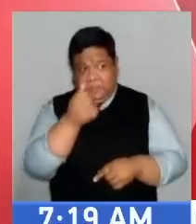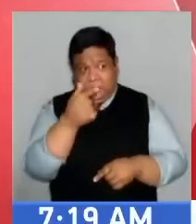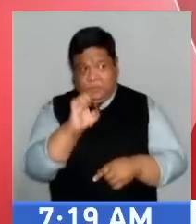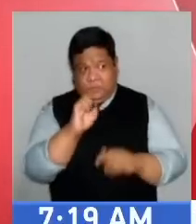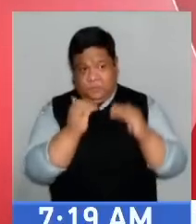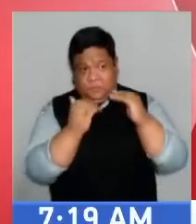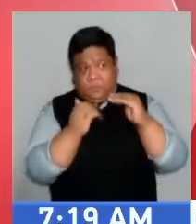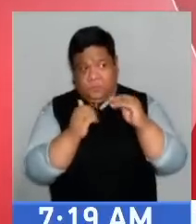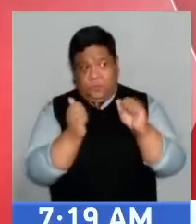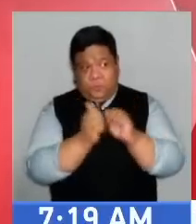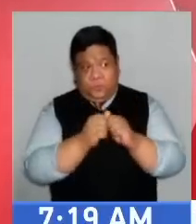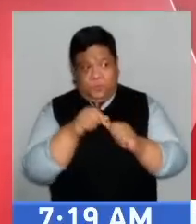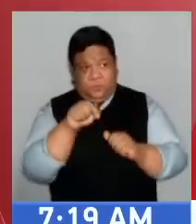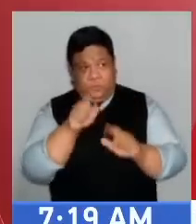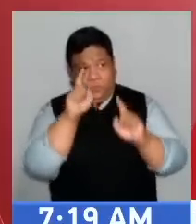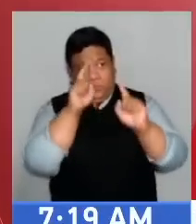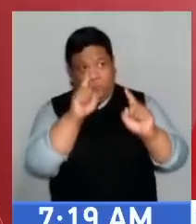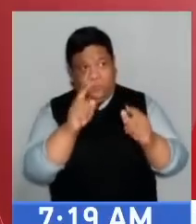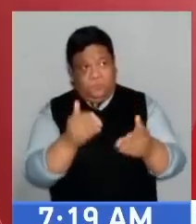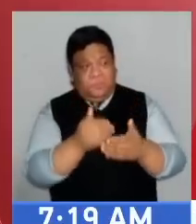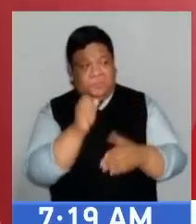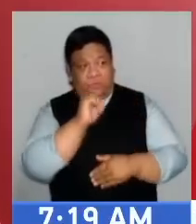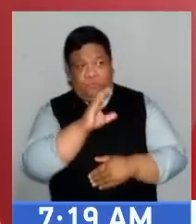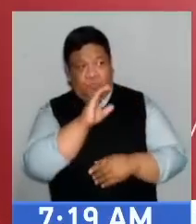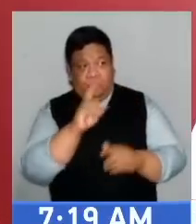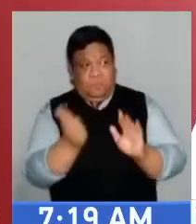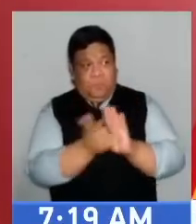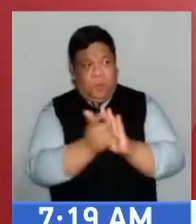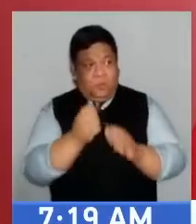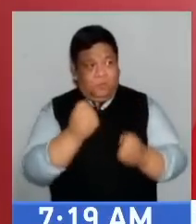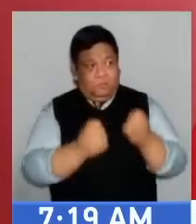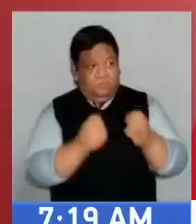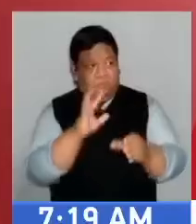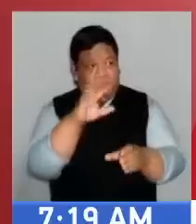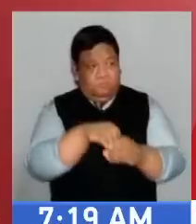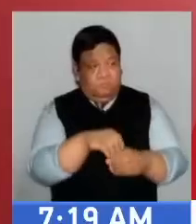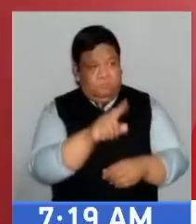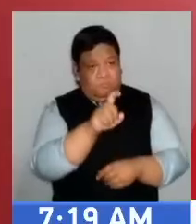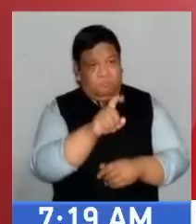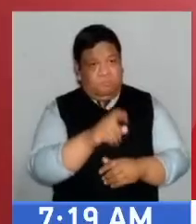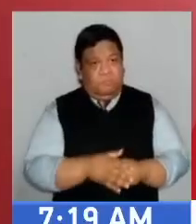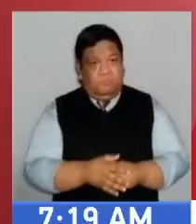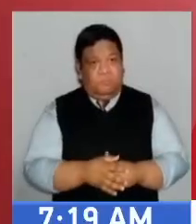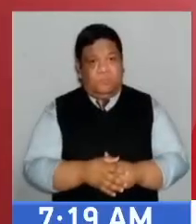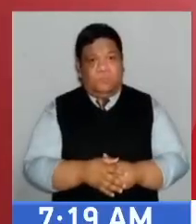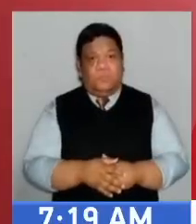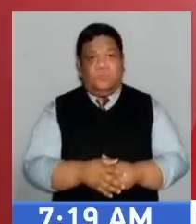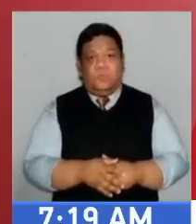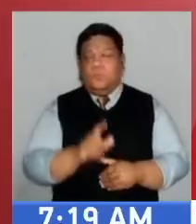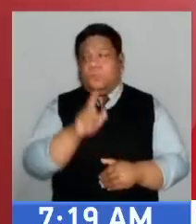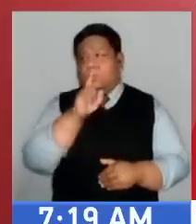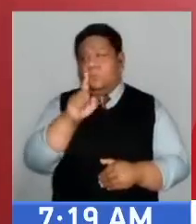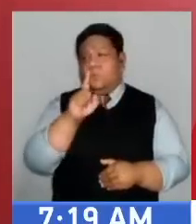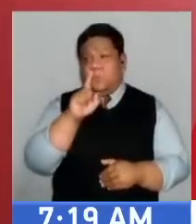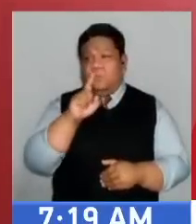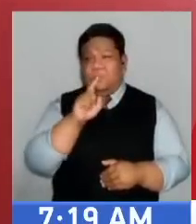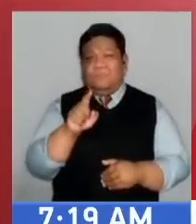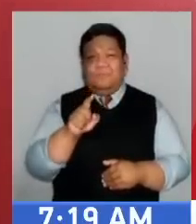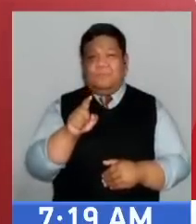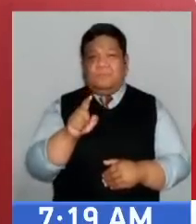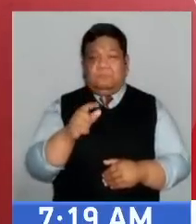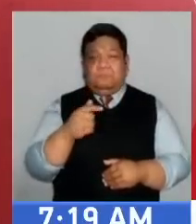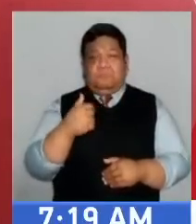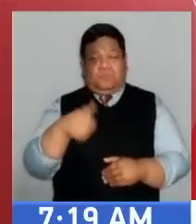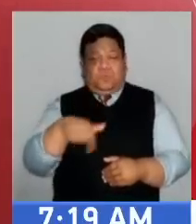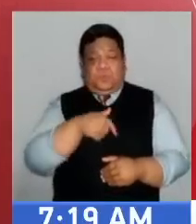modernization na ang senior hindi na pwede magmaneho? Actually, Ivan, wala naman sa as far as the LTFRB is concerned,